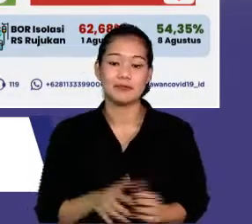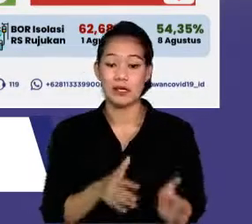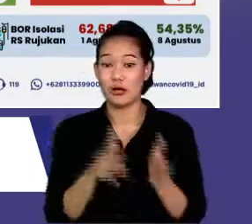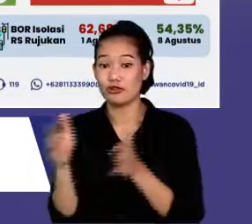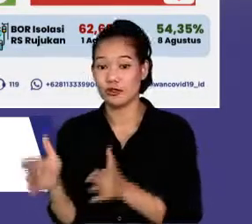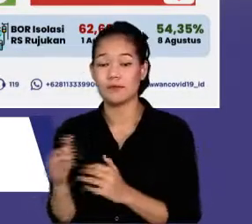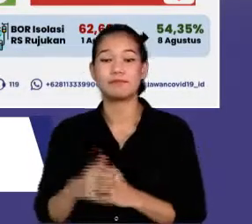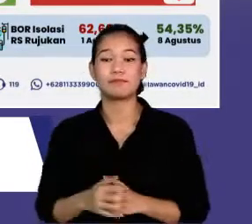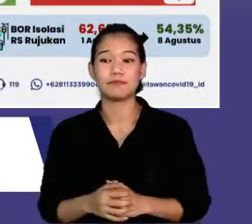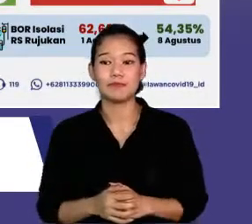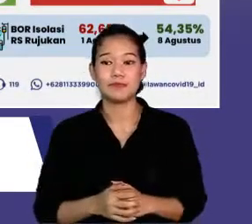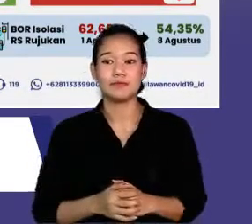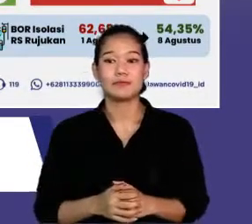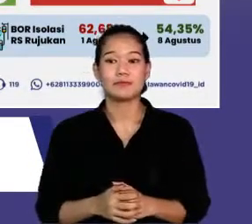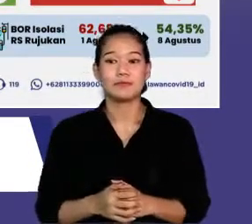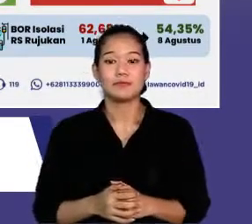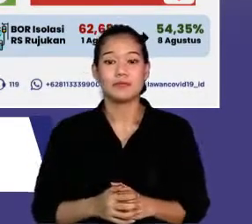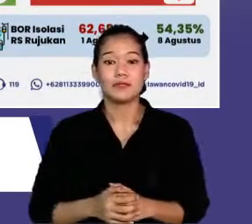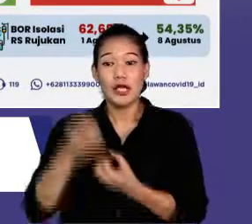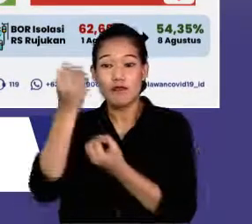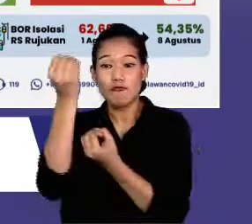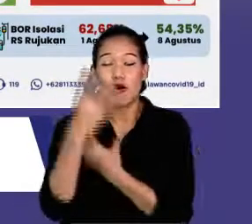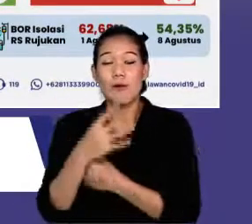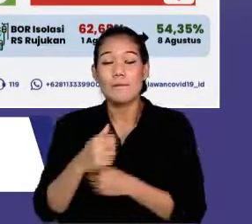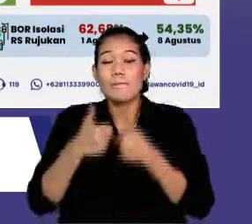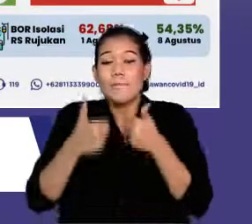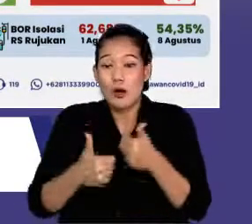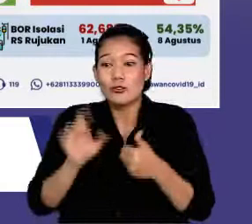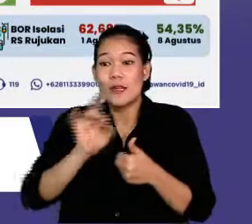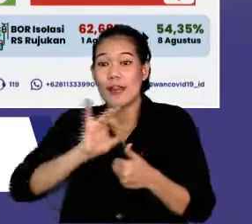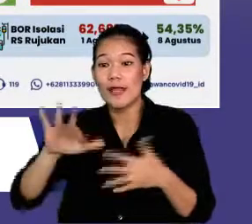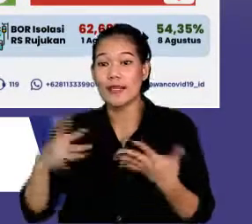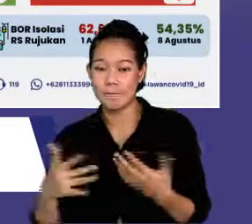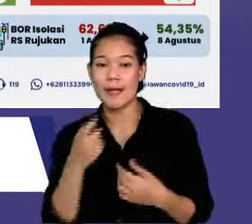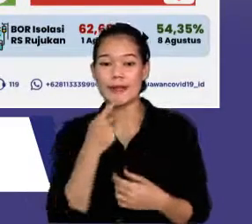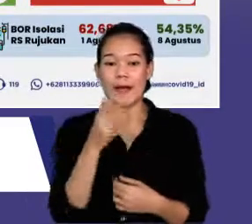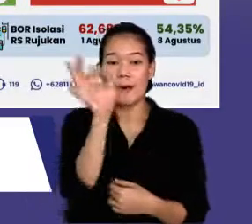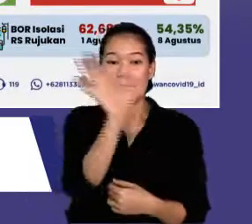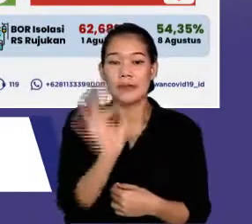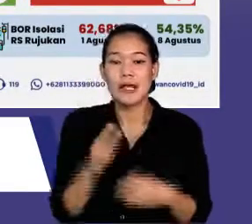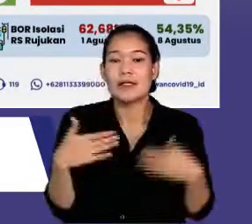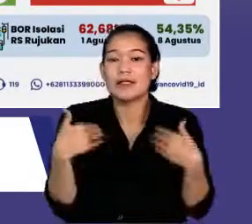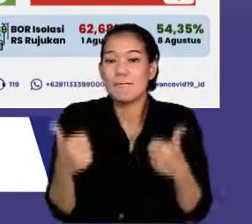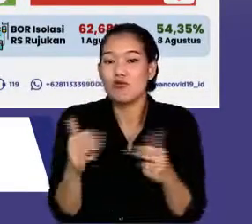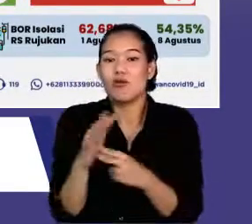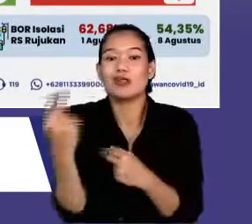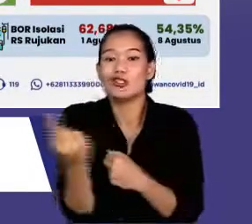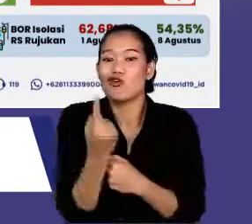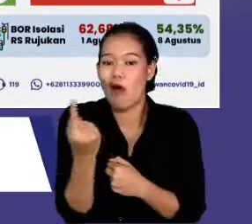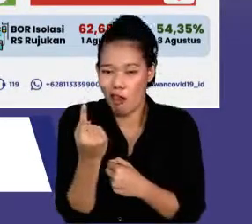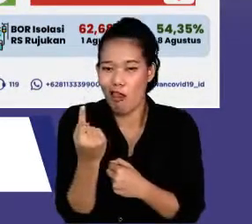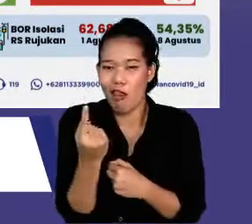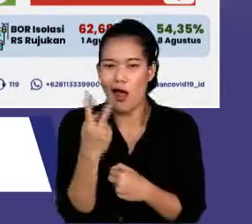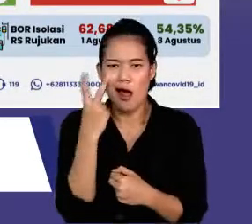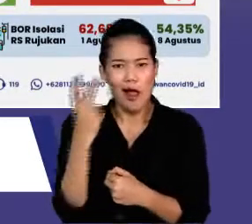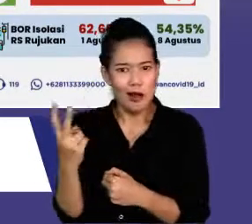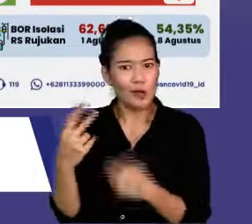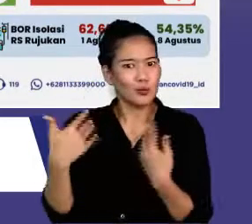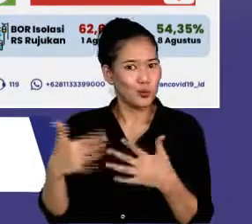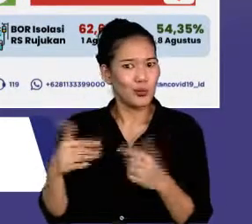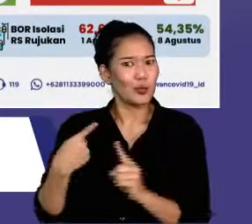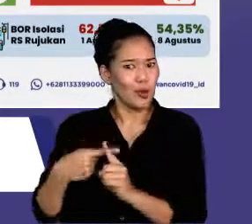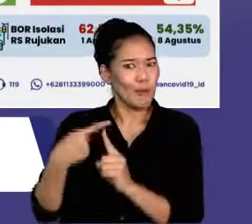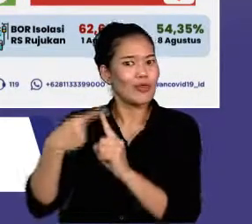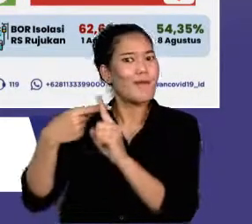selanjutnya kabar baik lainnya adalah persentase kesembuhan di tingkat nasional yang terus menunjukkan